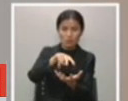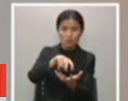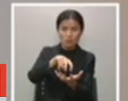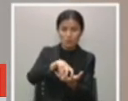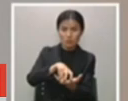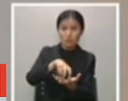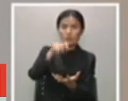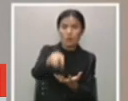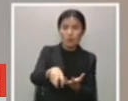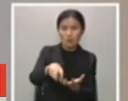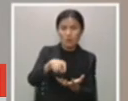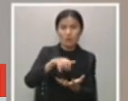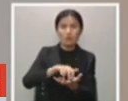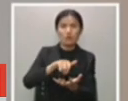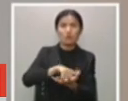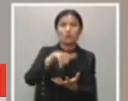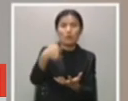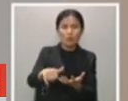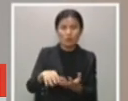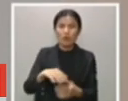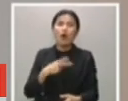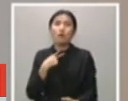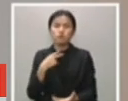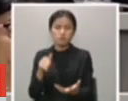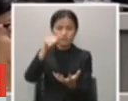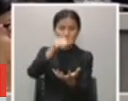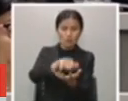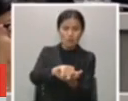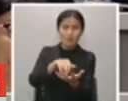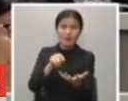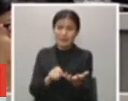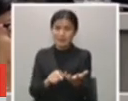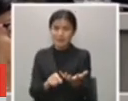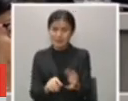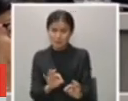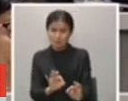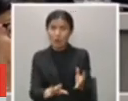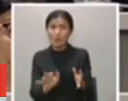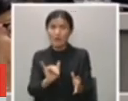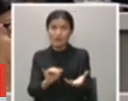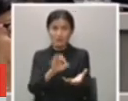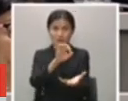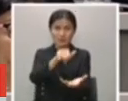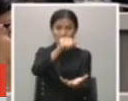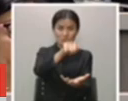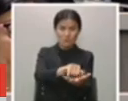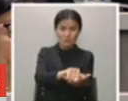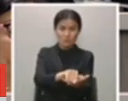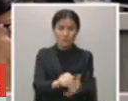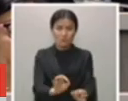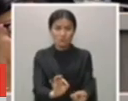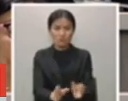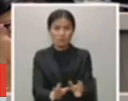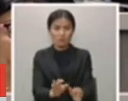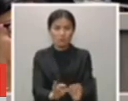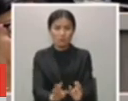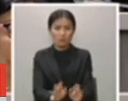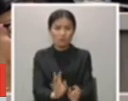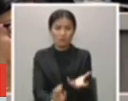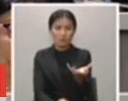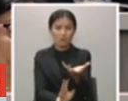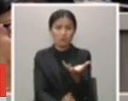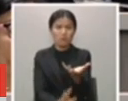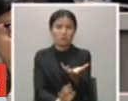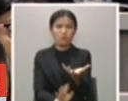ฟจุดไฟค่อยๆให้ความร้อนสูงขึ้นเรื่อยๆกว่าจะรู้ตัวก็สุกเศรษฐกิจไทยตอนนี้เป็